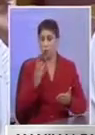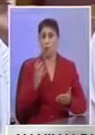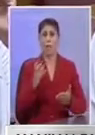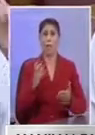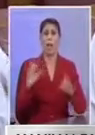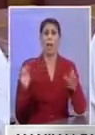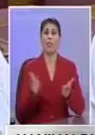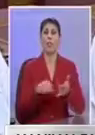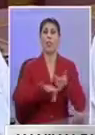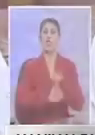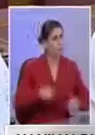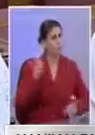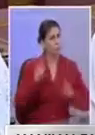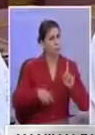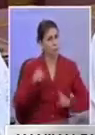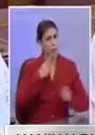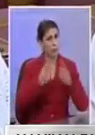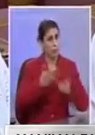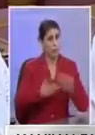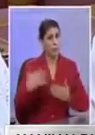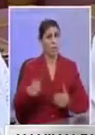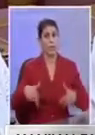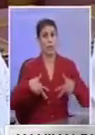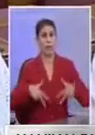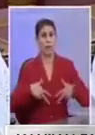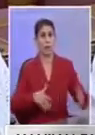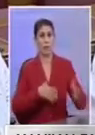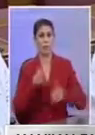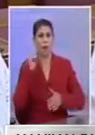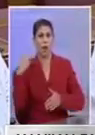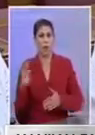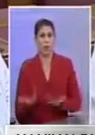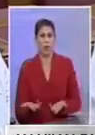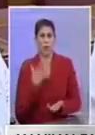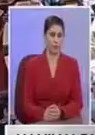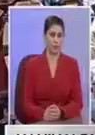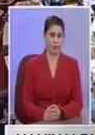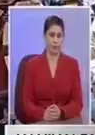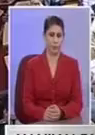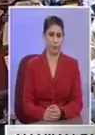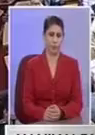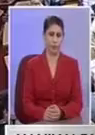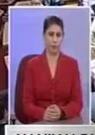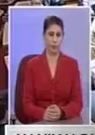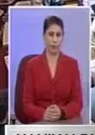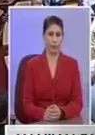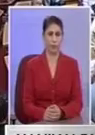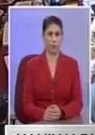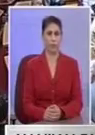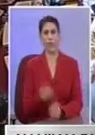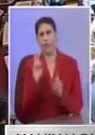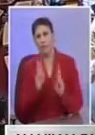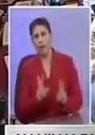σύστημα, στοίχημα αυτή τη στιγμή και έχουμε μια κυβέρνηση η οποία αντιστρατεύεται τον εαυτό της πρακτικά, γιατί περί αυτού πρόκειται. Είναι φανερό